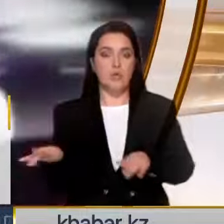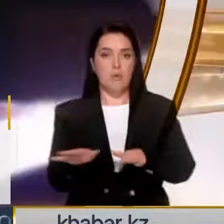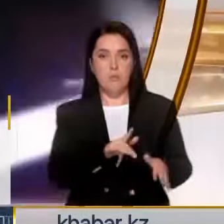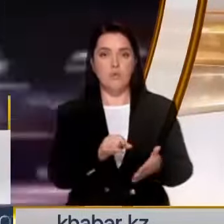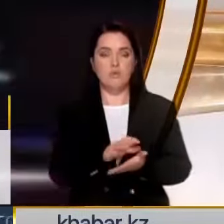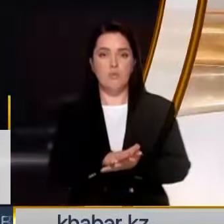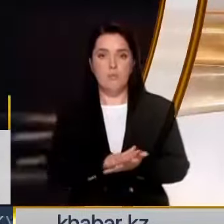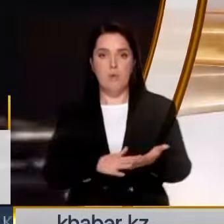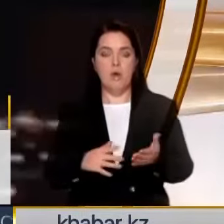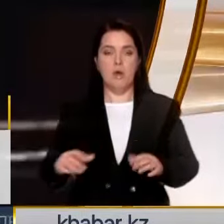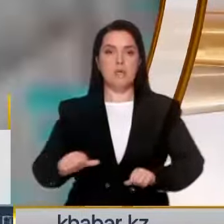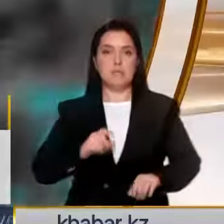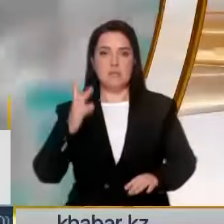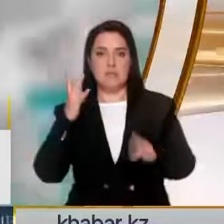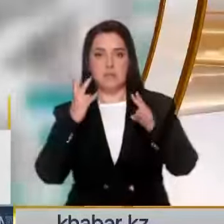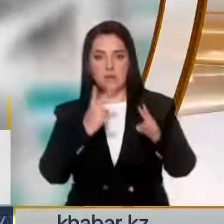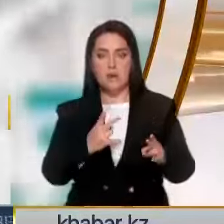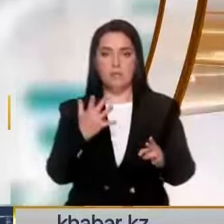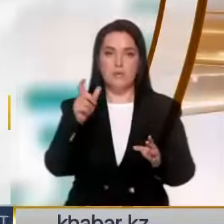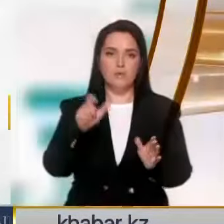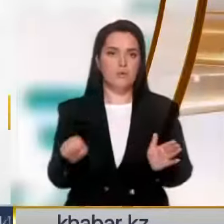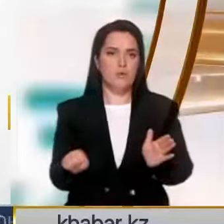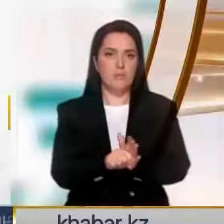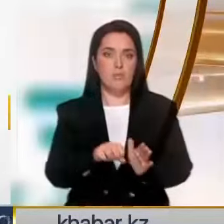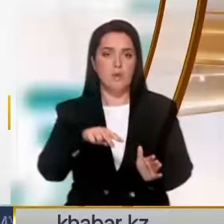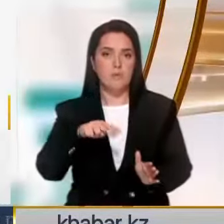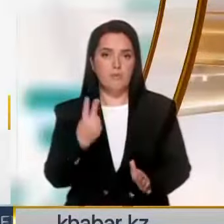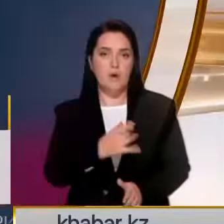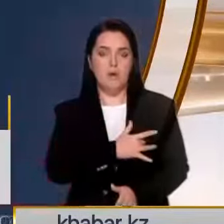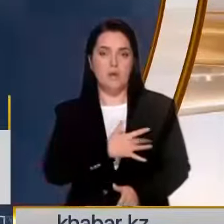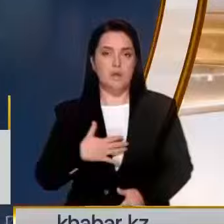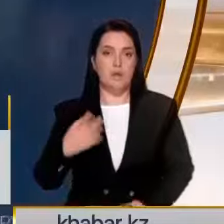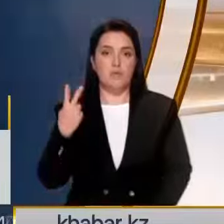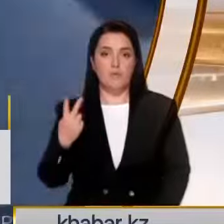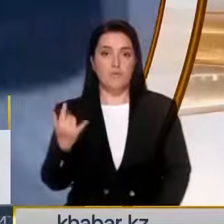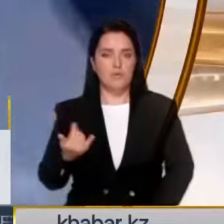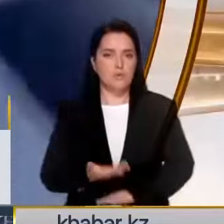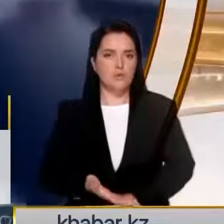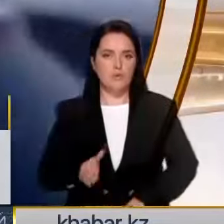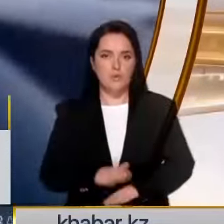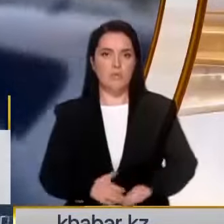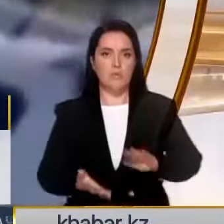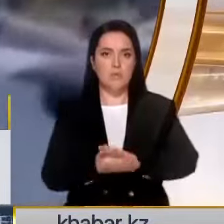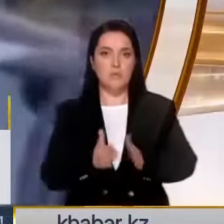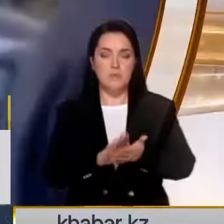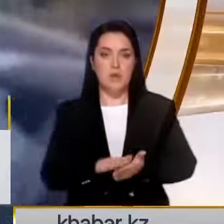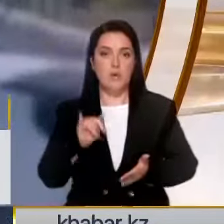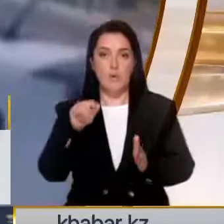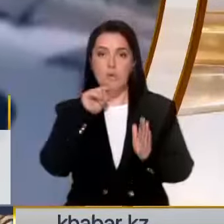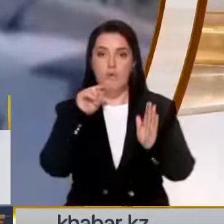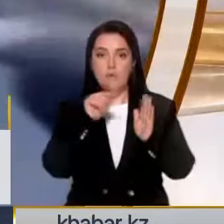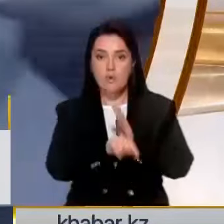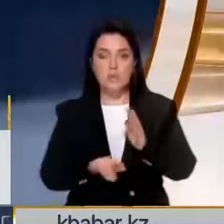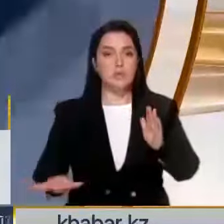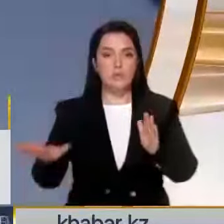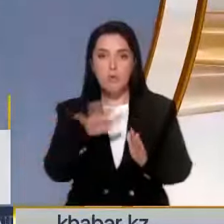операции продолжаются. В результате теракта, напомню, погибли 5 человек, 22 ранены. 2 из них находятся в тяжелом состоянии. А накануне, напомню, у